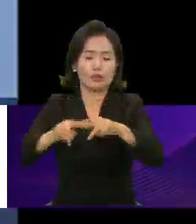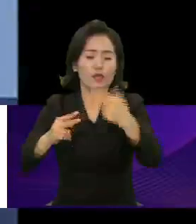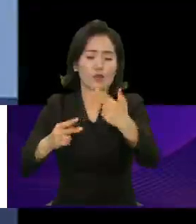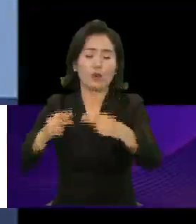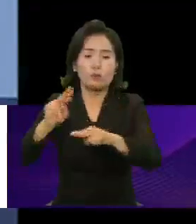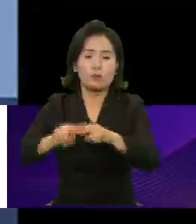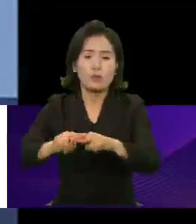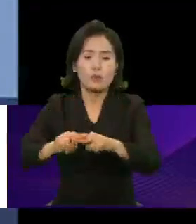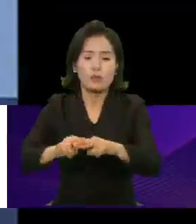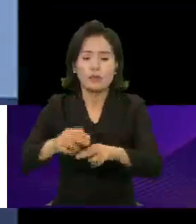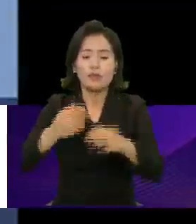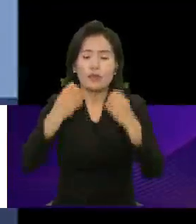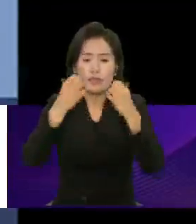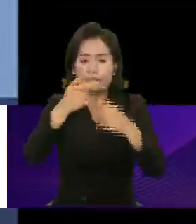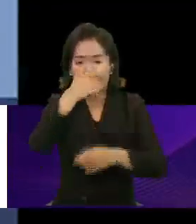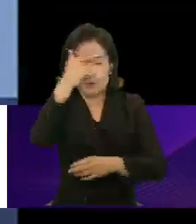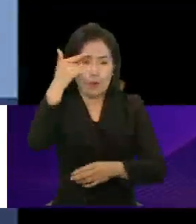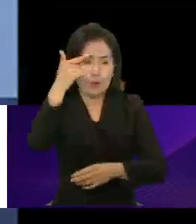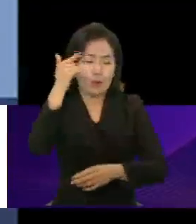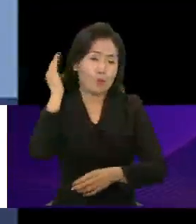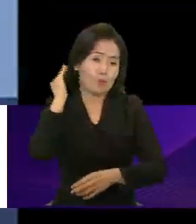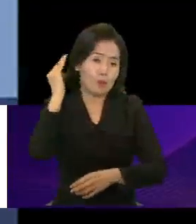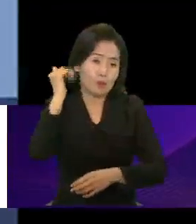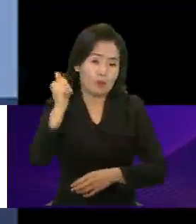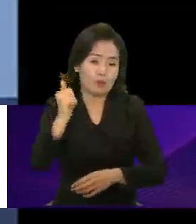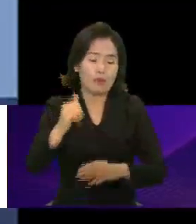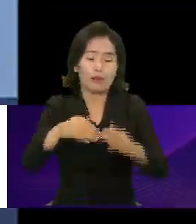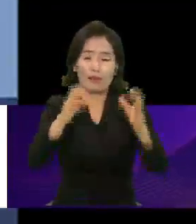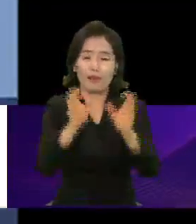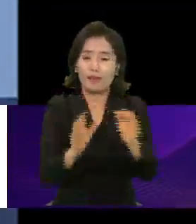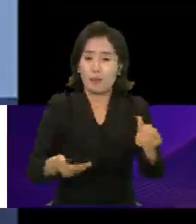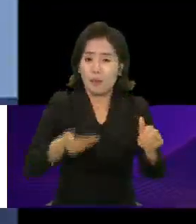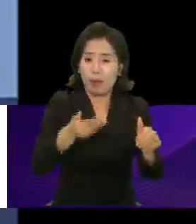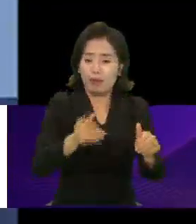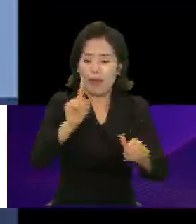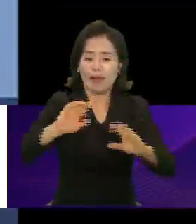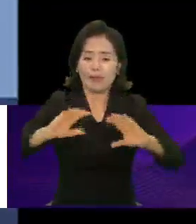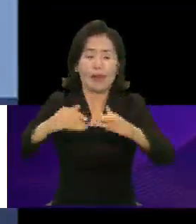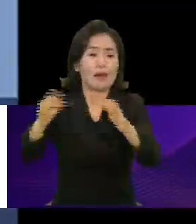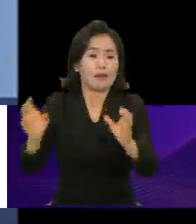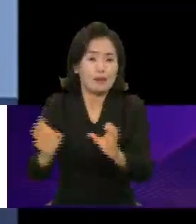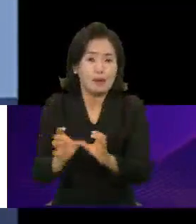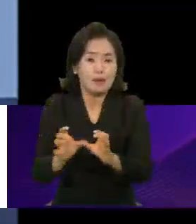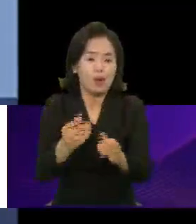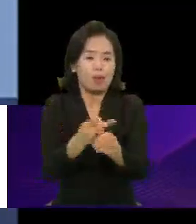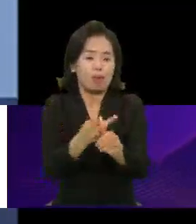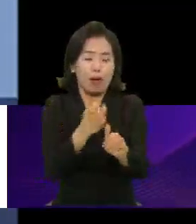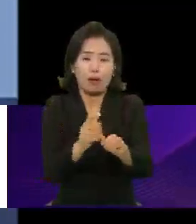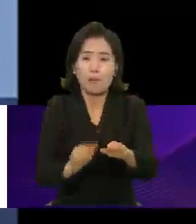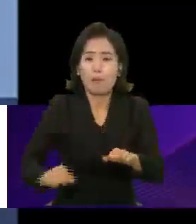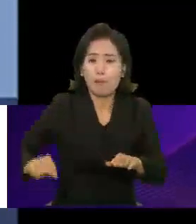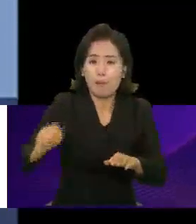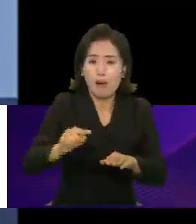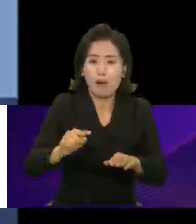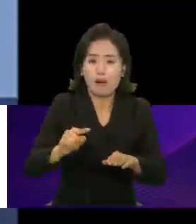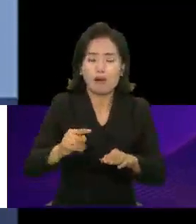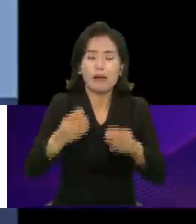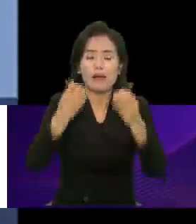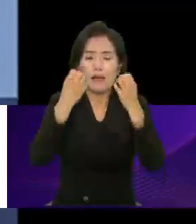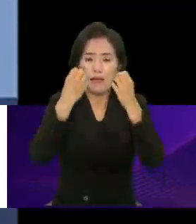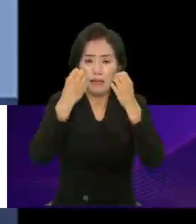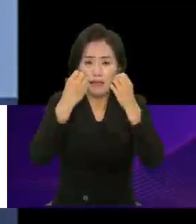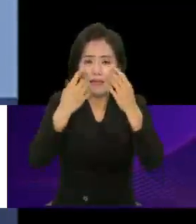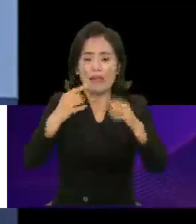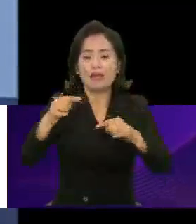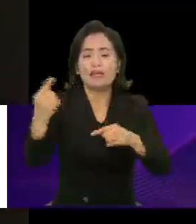7석을 친노무현 성향의 열린우리당에 몰아주며 한나라당과 함께 탄핵을 주도한 새천년 민주당을